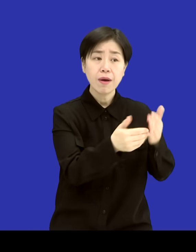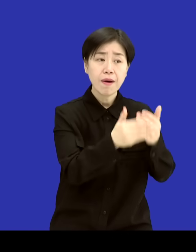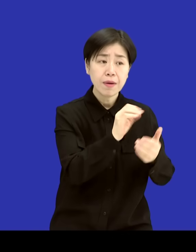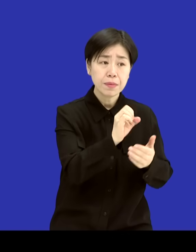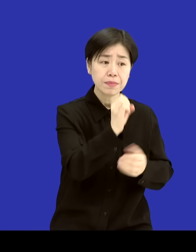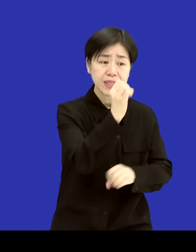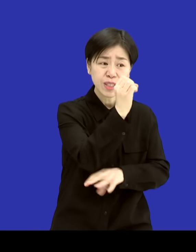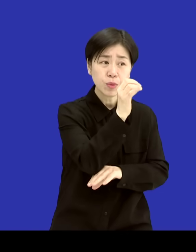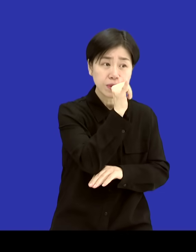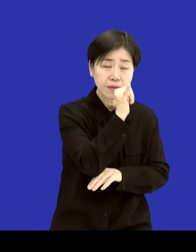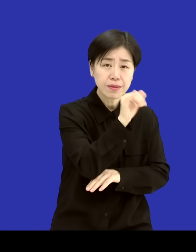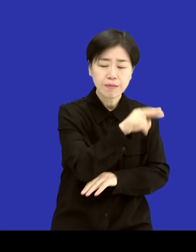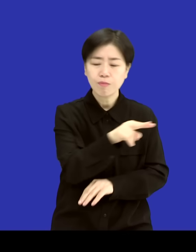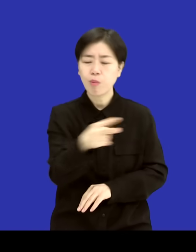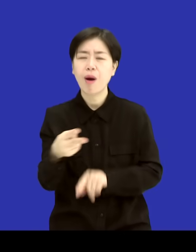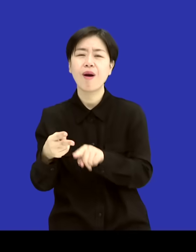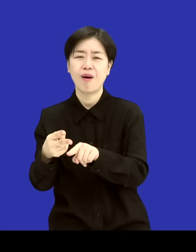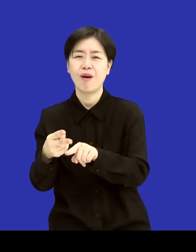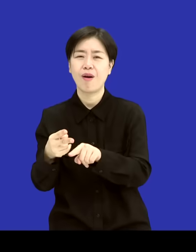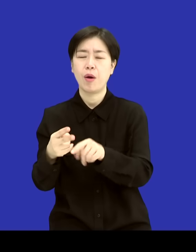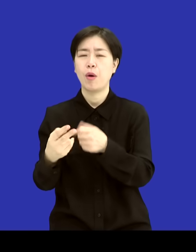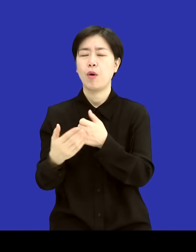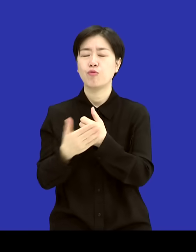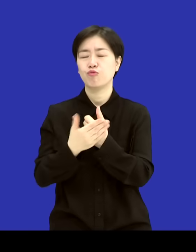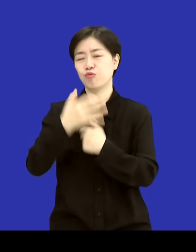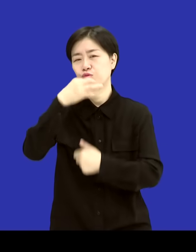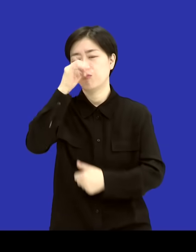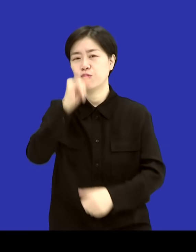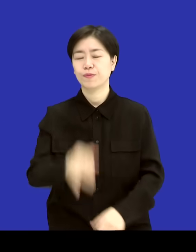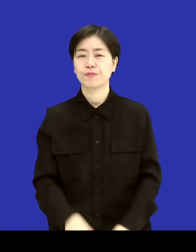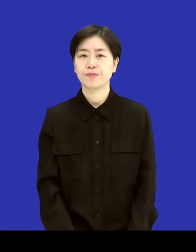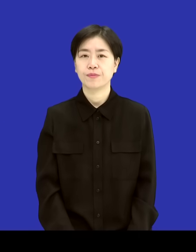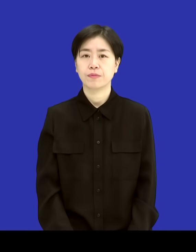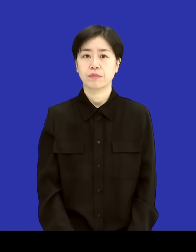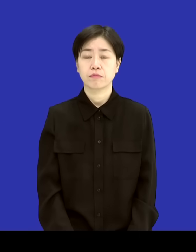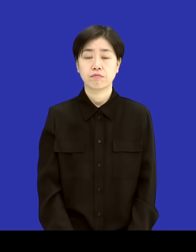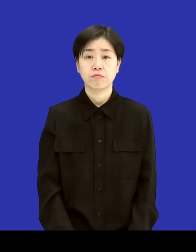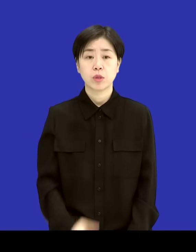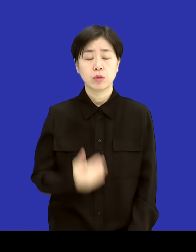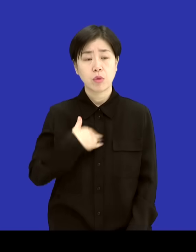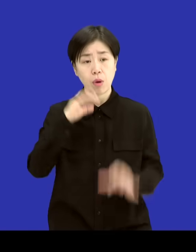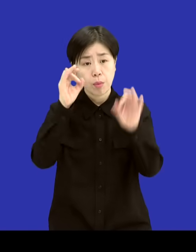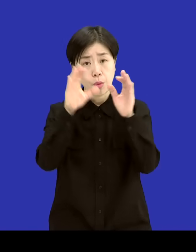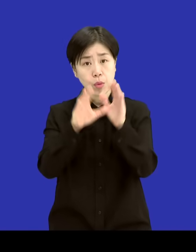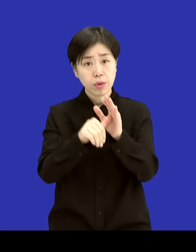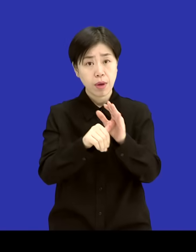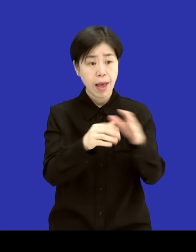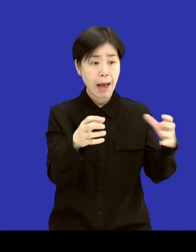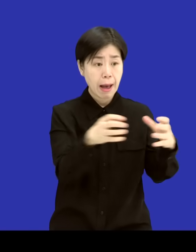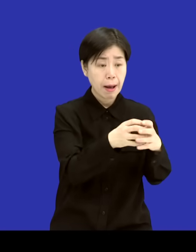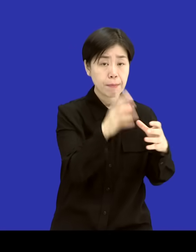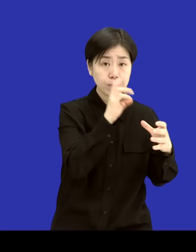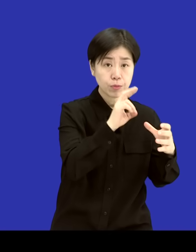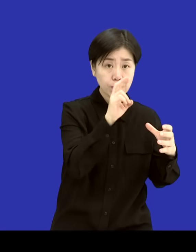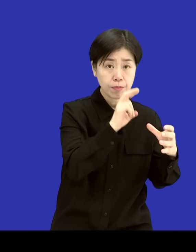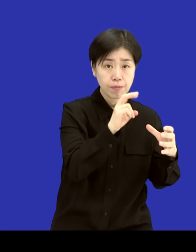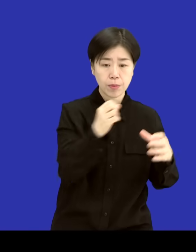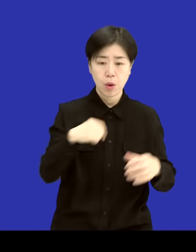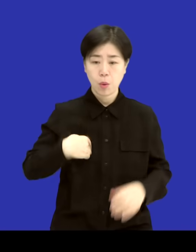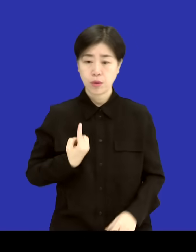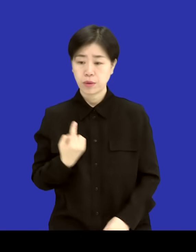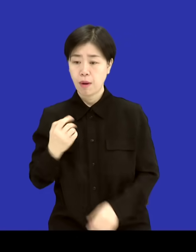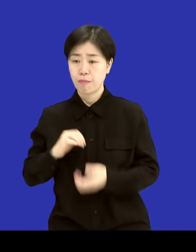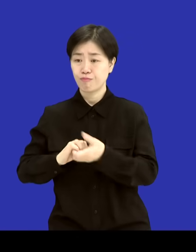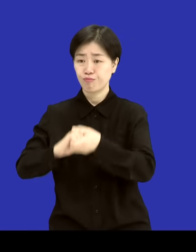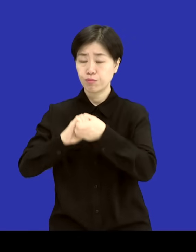성악하는데 좀 빠지지 도움이 않았나. 됐군요. 예. 근데 확실히 그 중창하고 성악은 아예 다른 거잖아요. 다른 거죠. 음악적으로는 네. 잘 모르지만